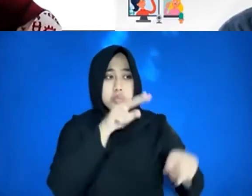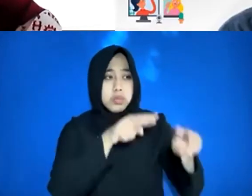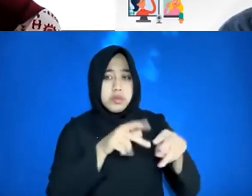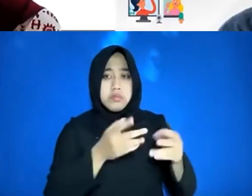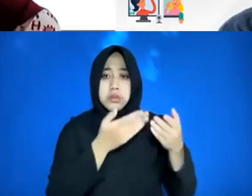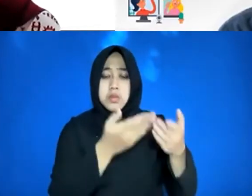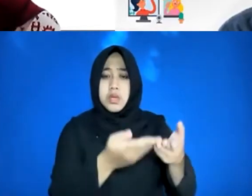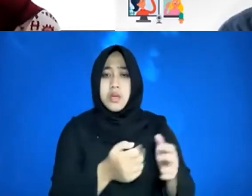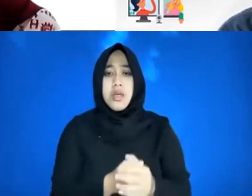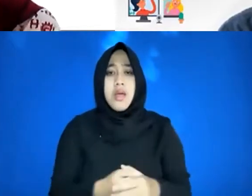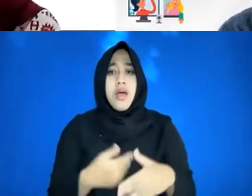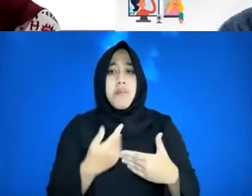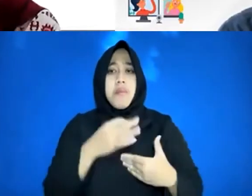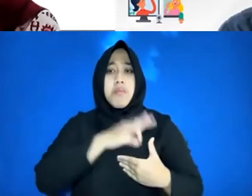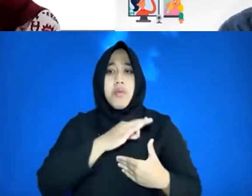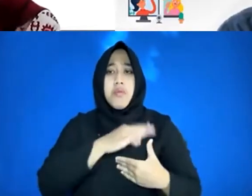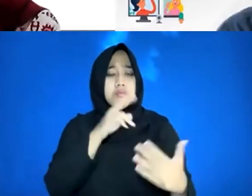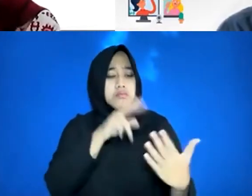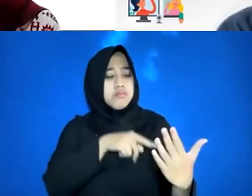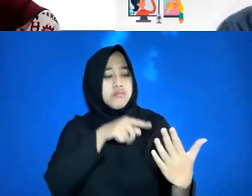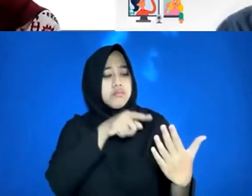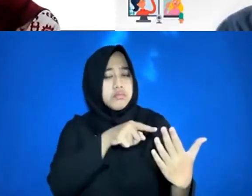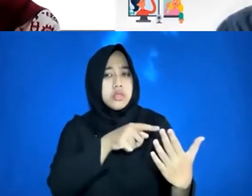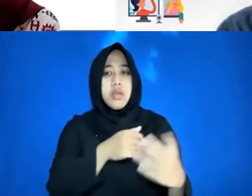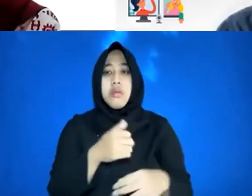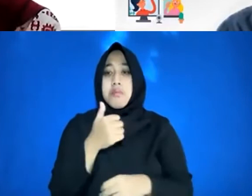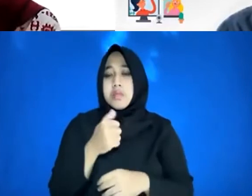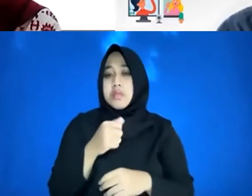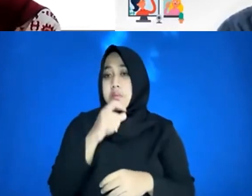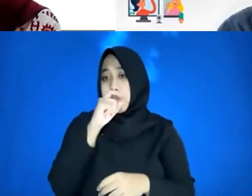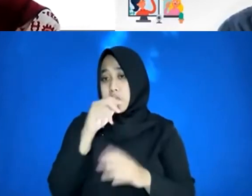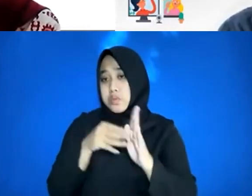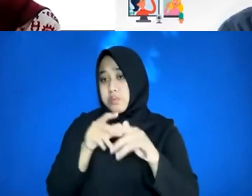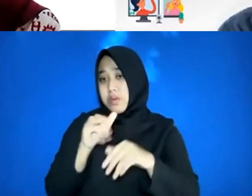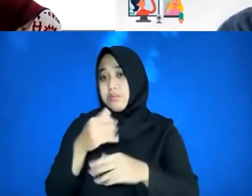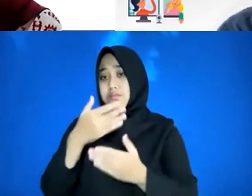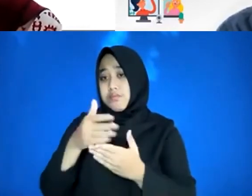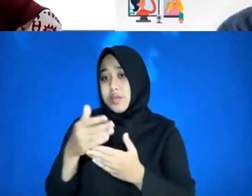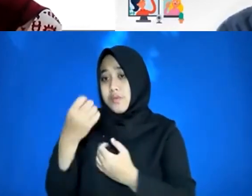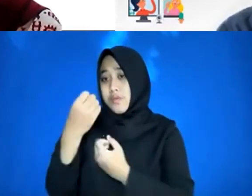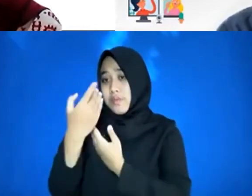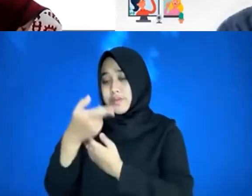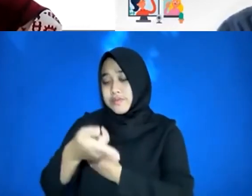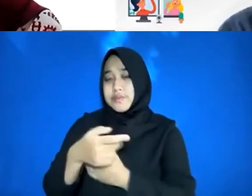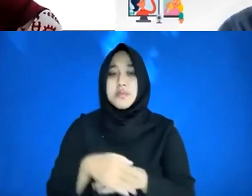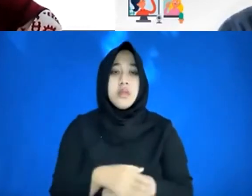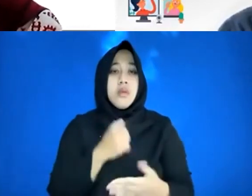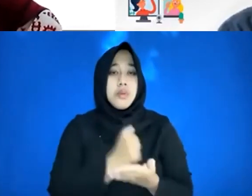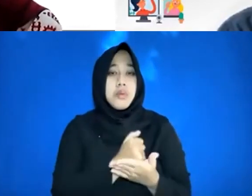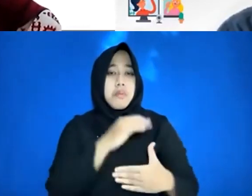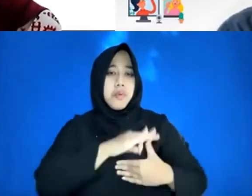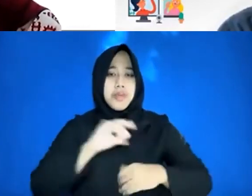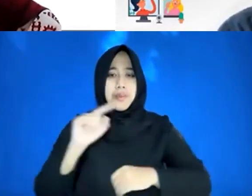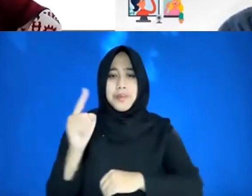gitu, apa manfaat yang terlihat yang bisa Mas Jumali bagikan kepada kita semua di sini? Manfaat yang terutama